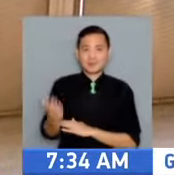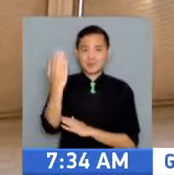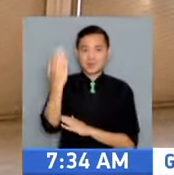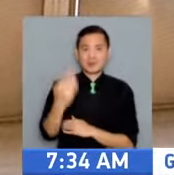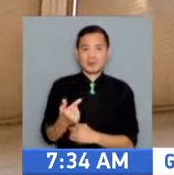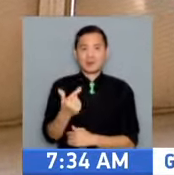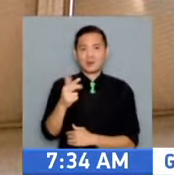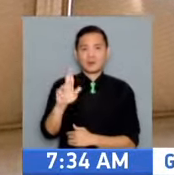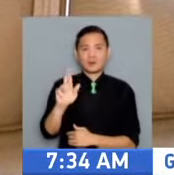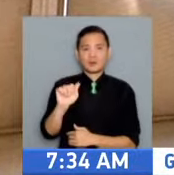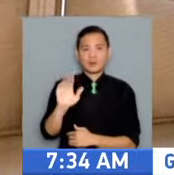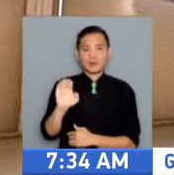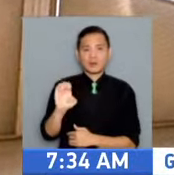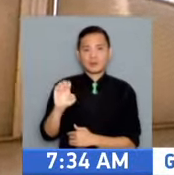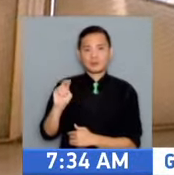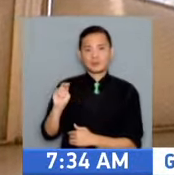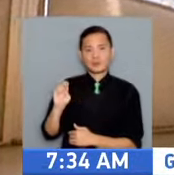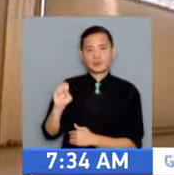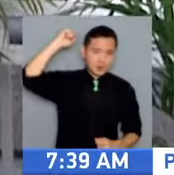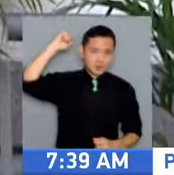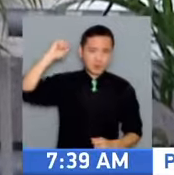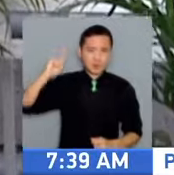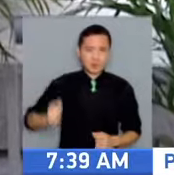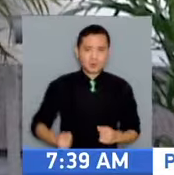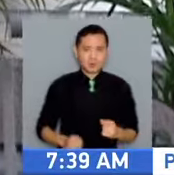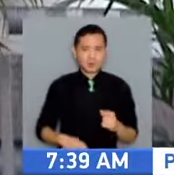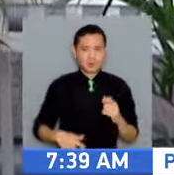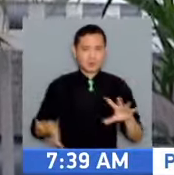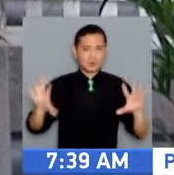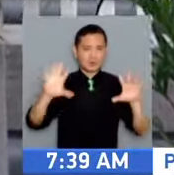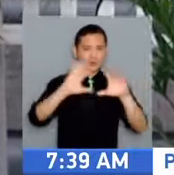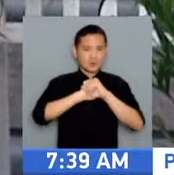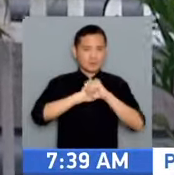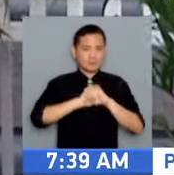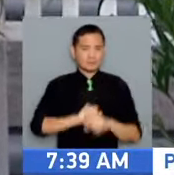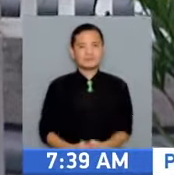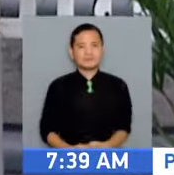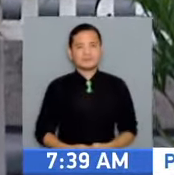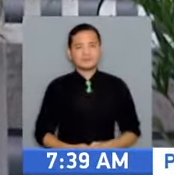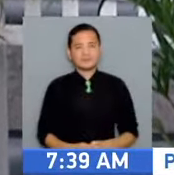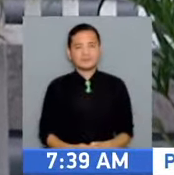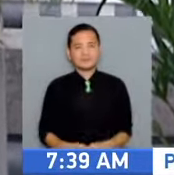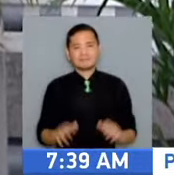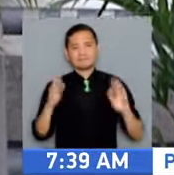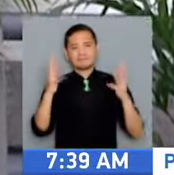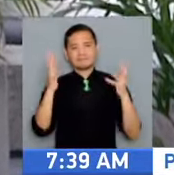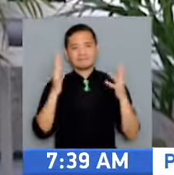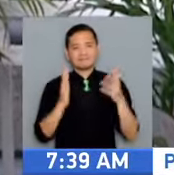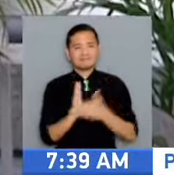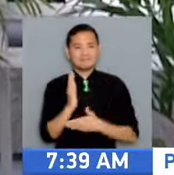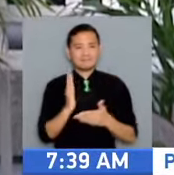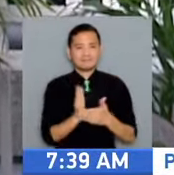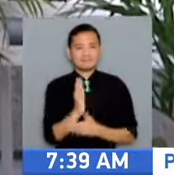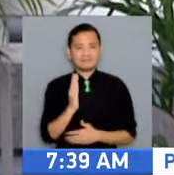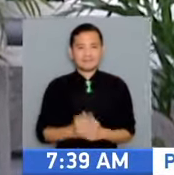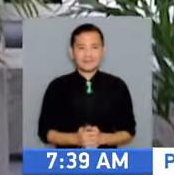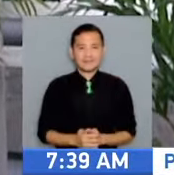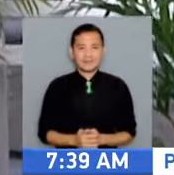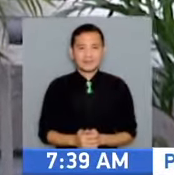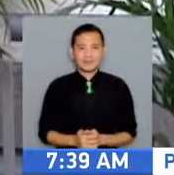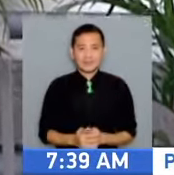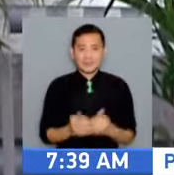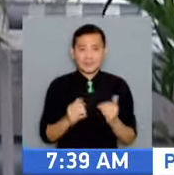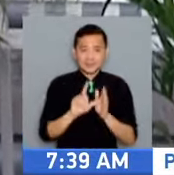na nagko-concert sa Besling College of the Philippines. Alright! 12 noon na po mapapanood ngayong araw ang It's Showtime